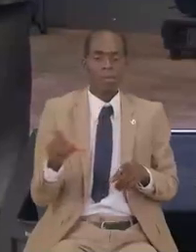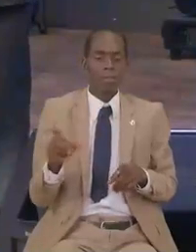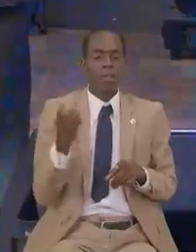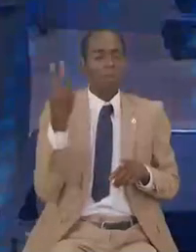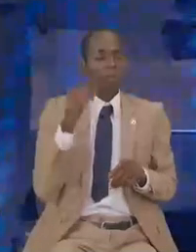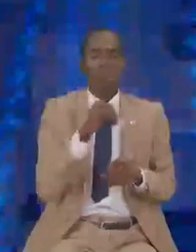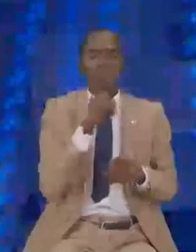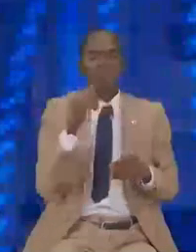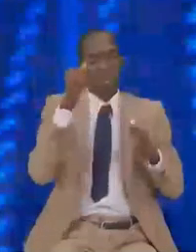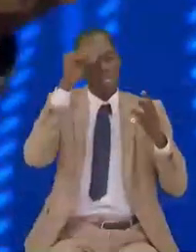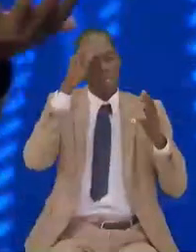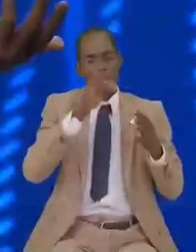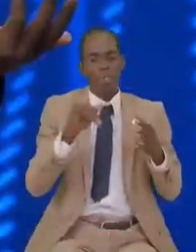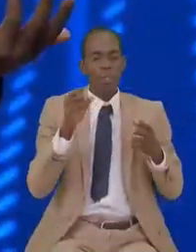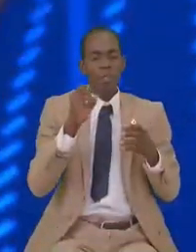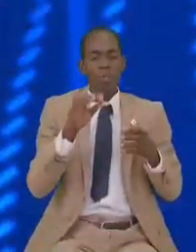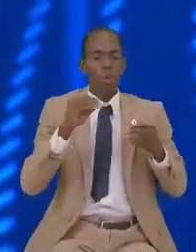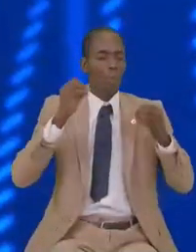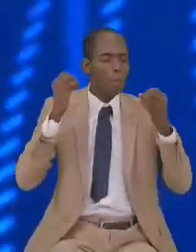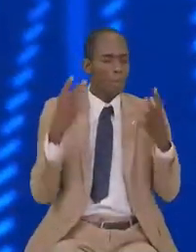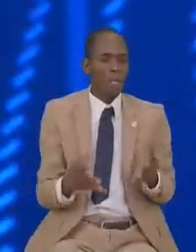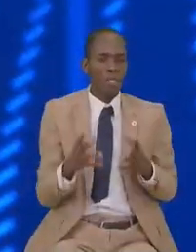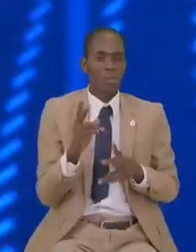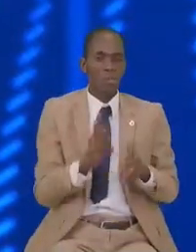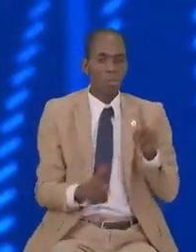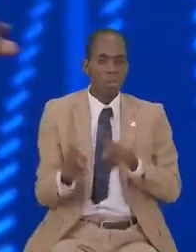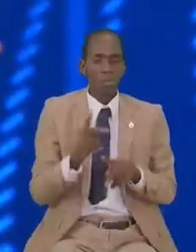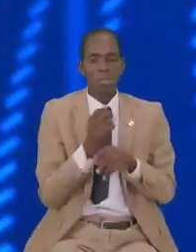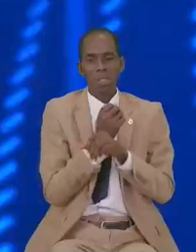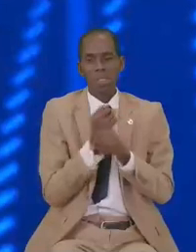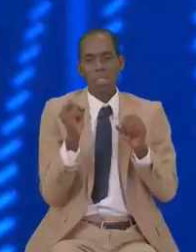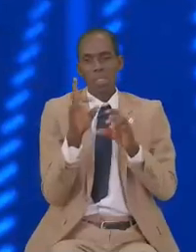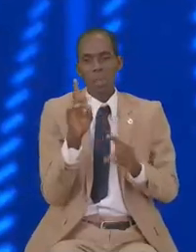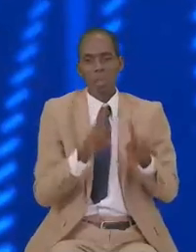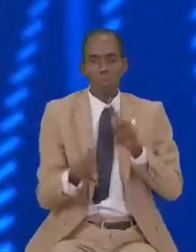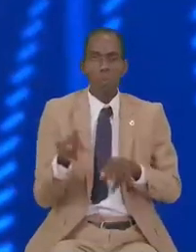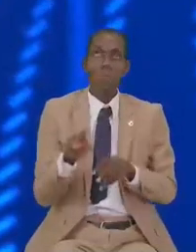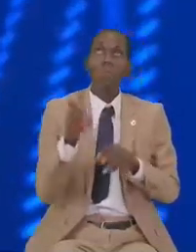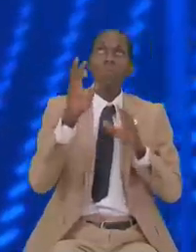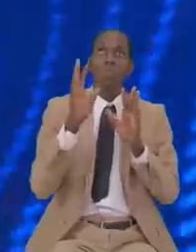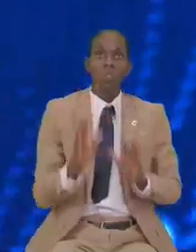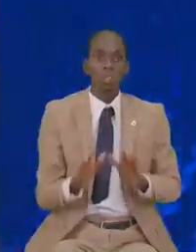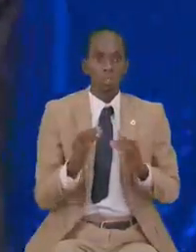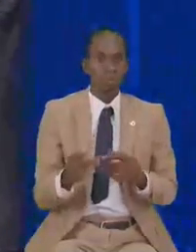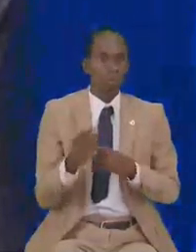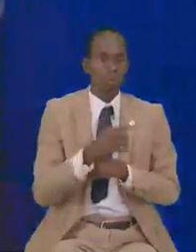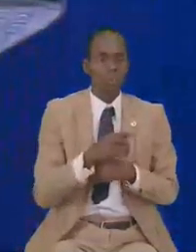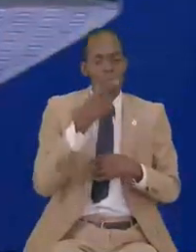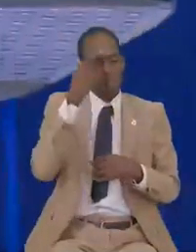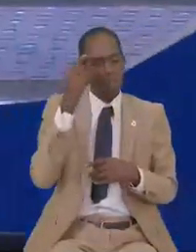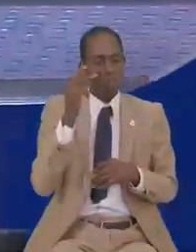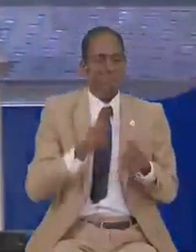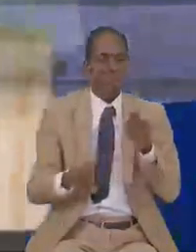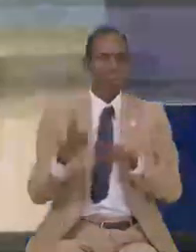Le séjour des morts n'espère pas beaucoup de pèlerins, beaucoup de personnes, beaucoup de candidats. Mais parce que le peuple de